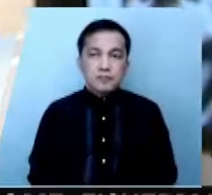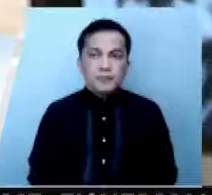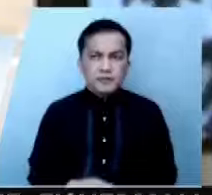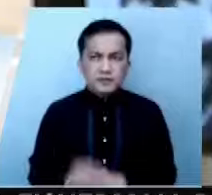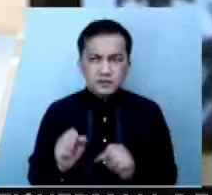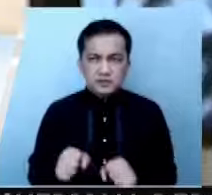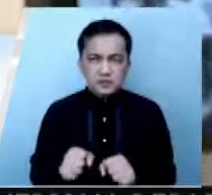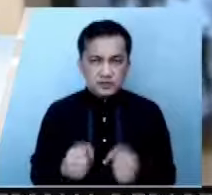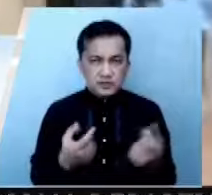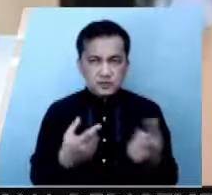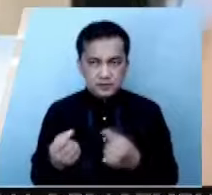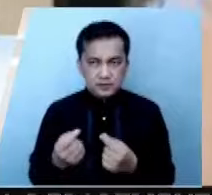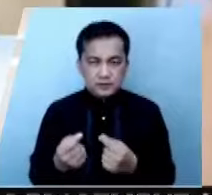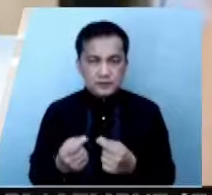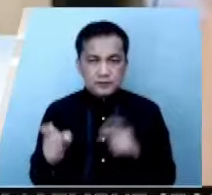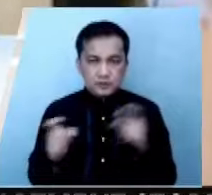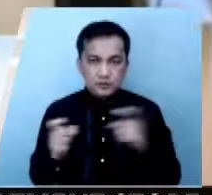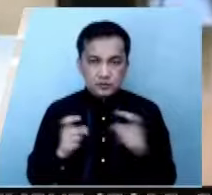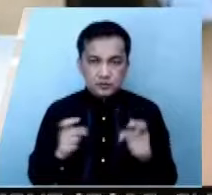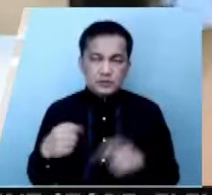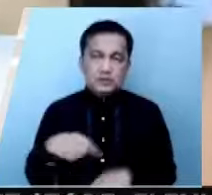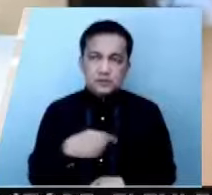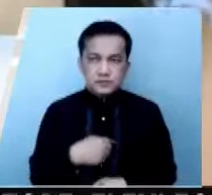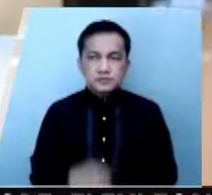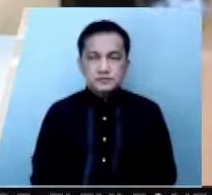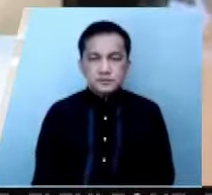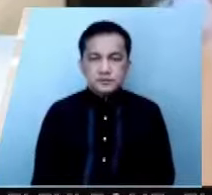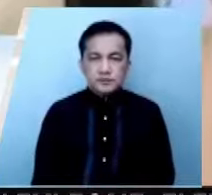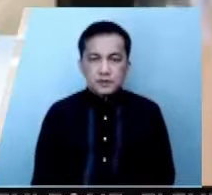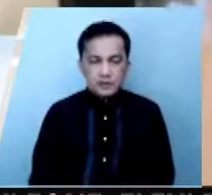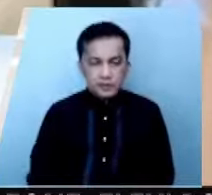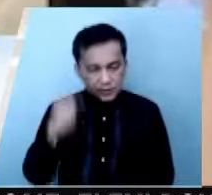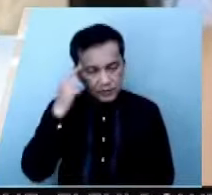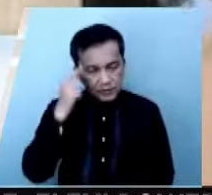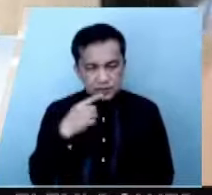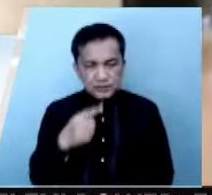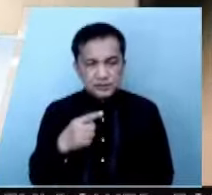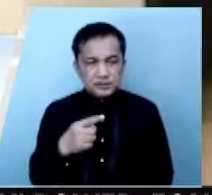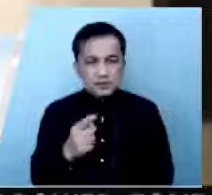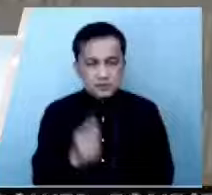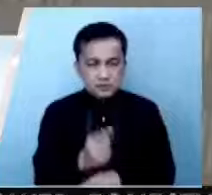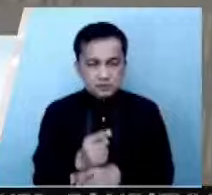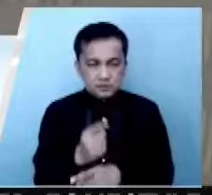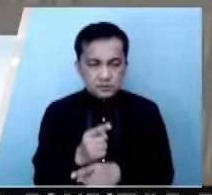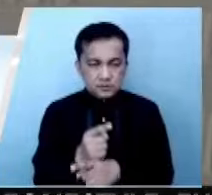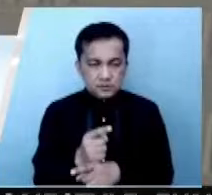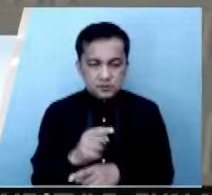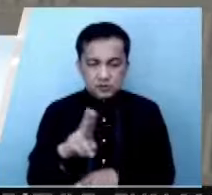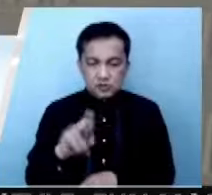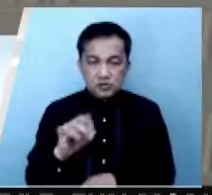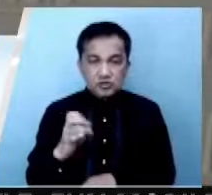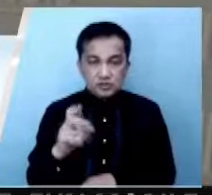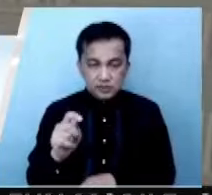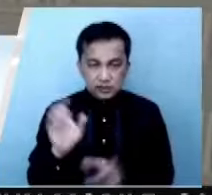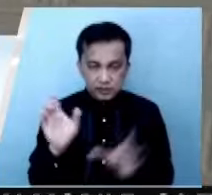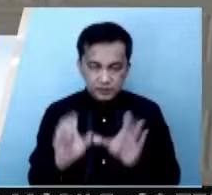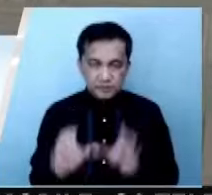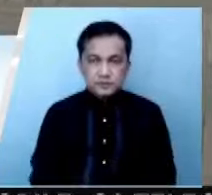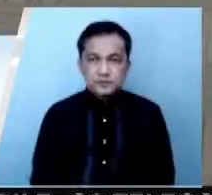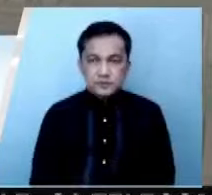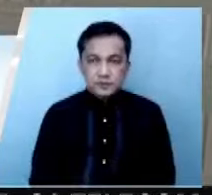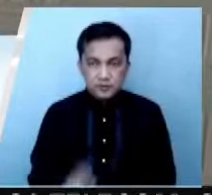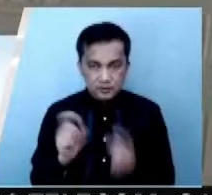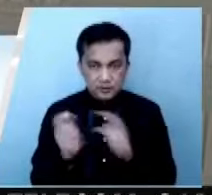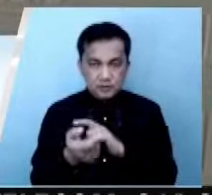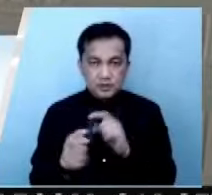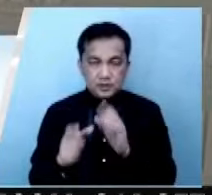magagawa natin, makokontrol natin. I think it justifies an urgent certification. Aamyendahan lang ang bahaging yan